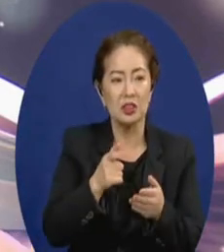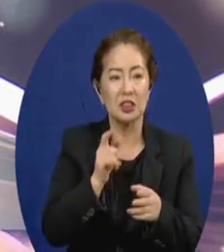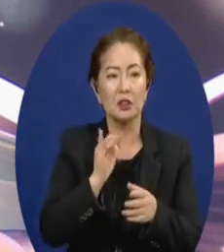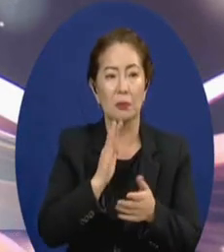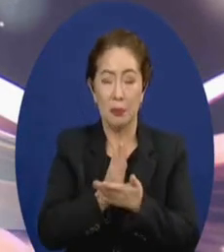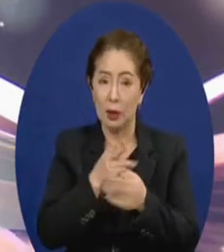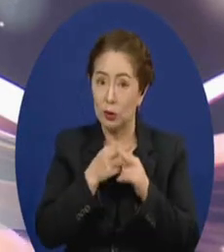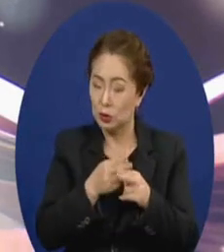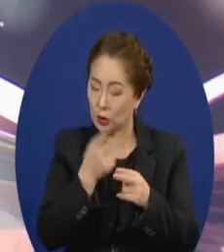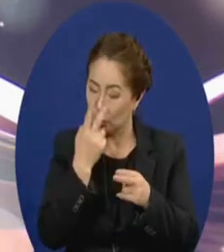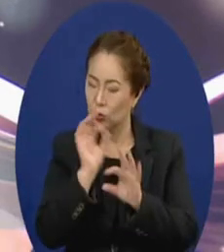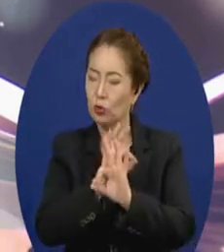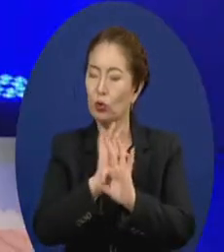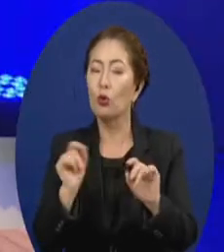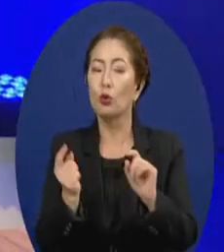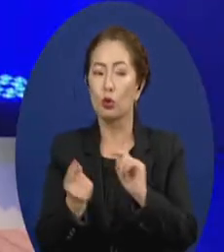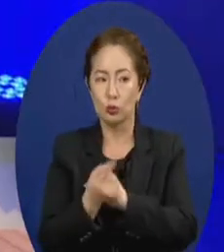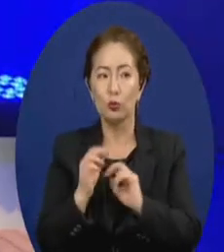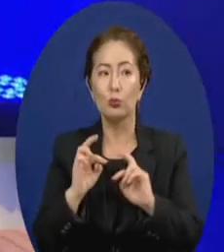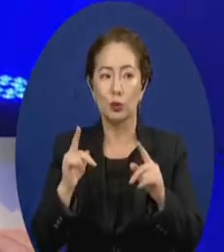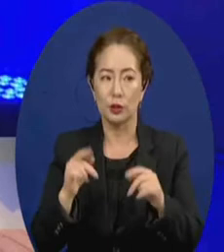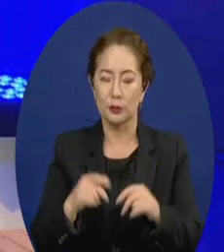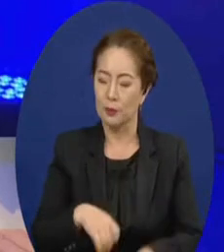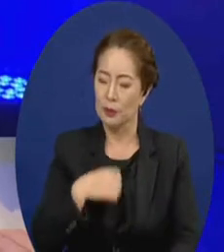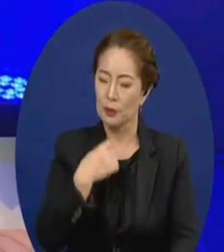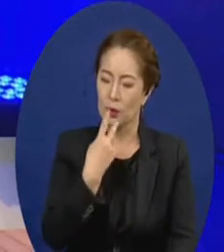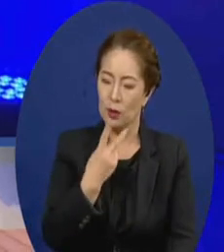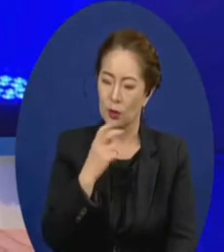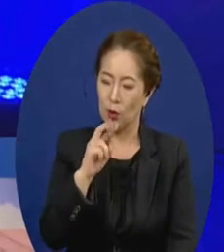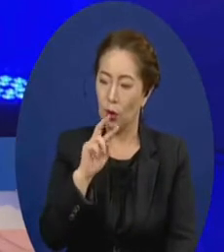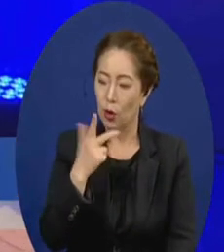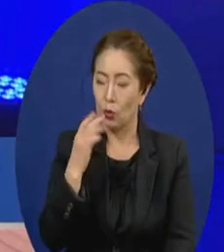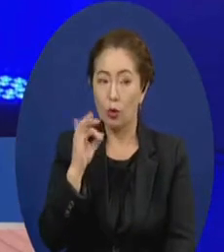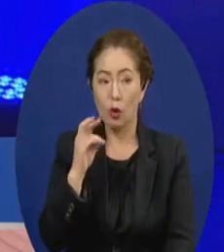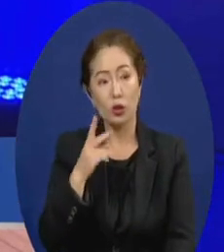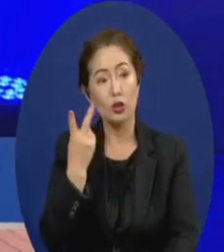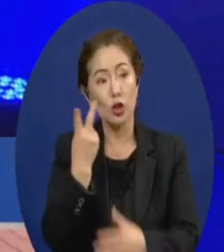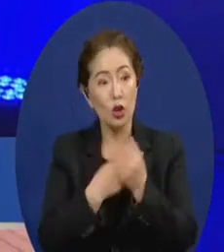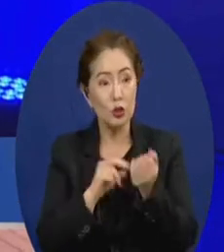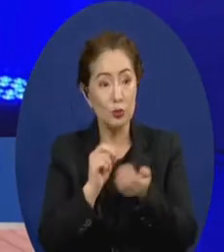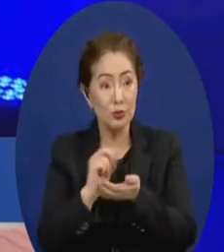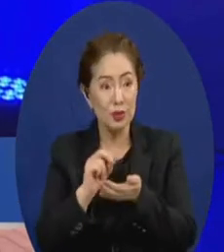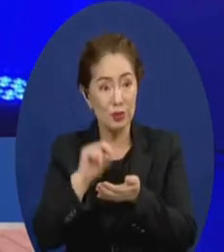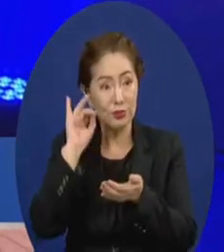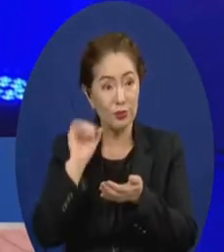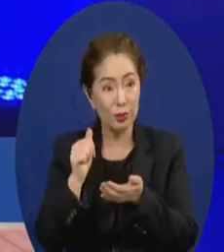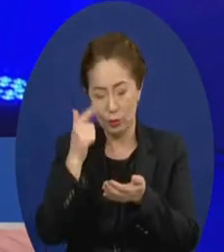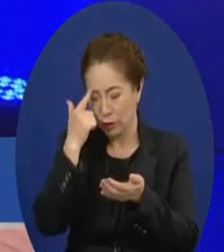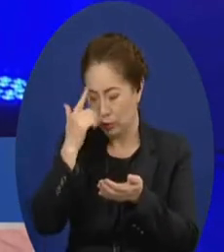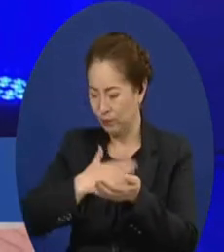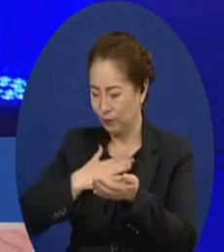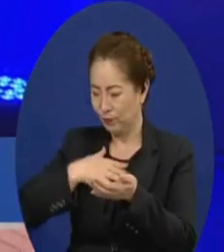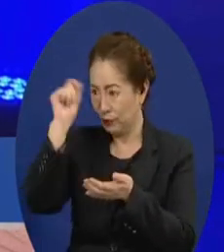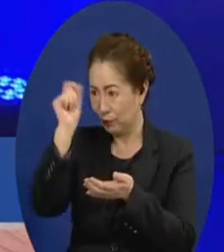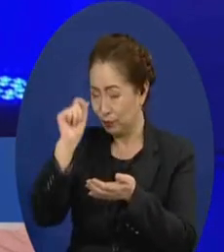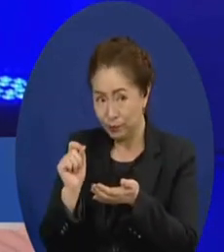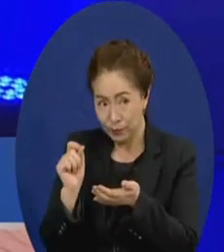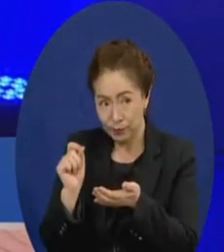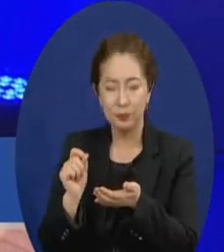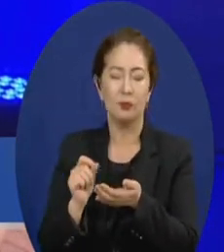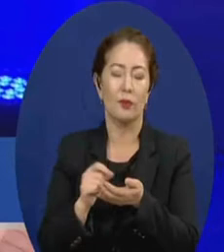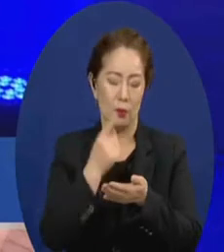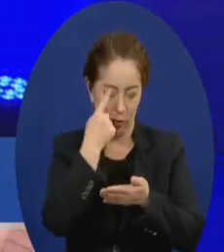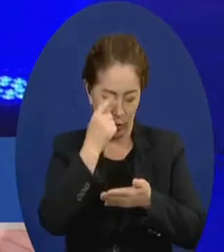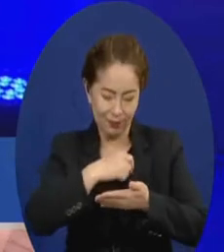байна. Энэгээр арай өвөрмөц болж байгаа. 23 оноос ингээд тос бичгтэн болоод цаашдаа ингээд дагнаад өөрийнхөө үндэсний бичиг юуг